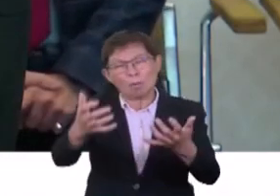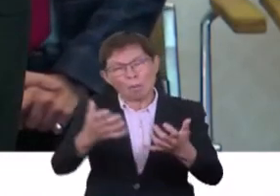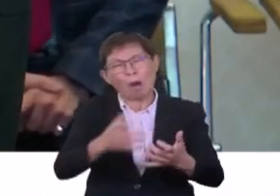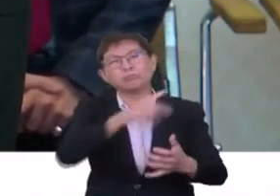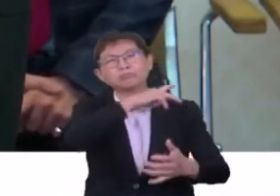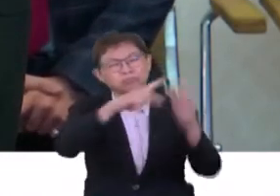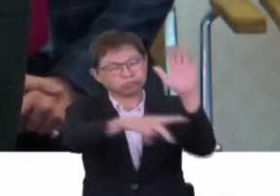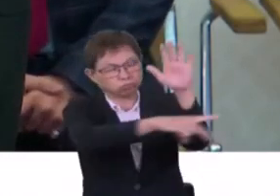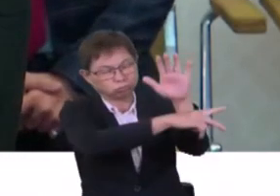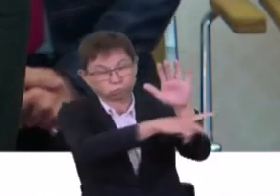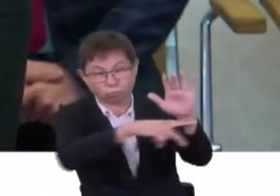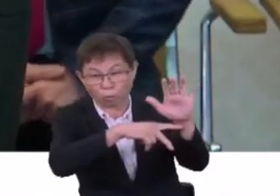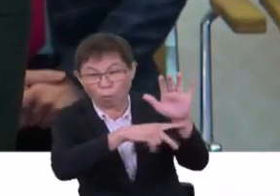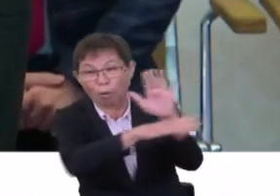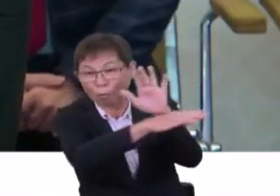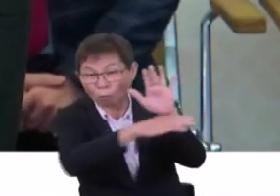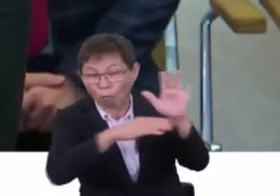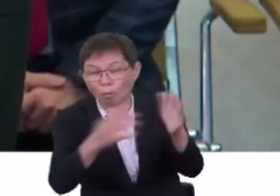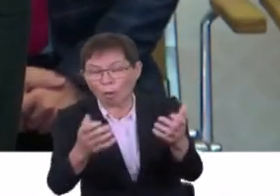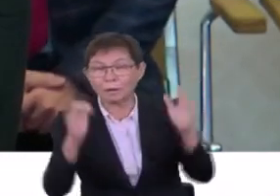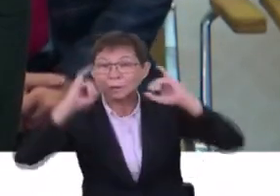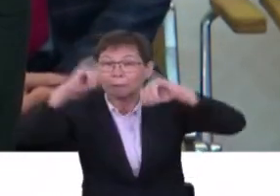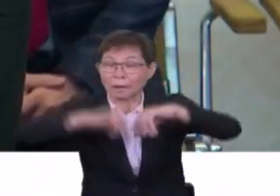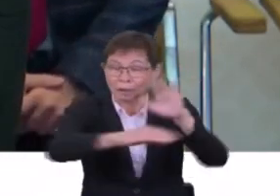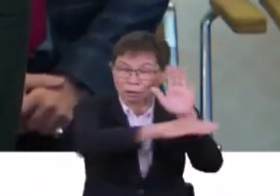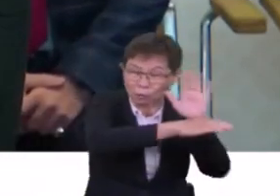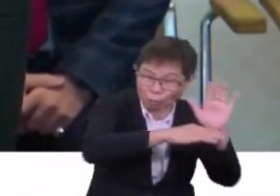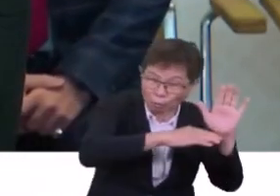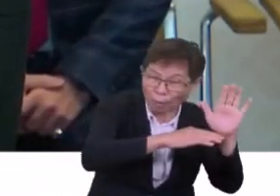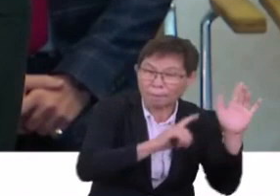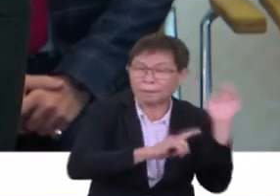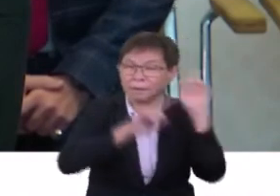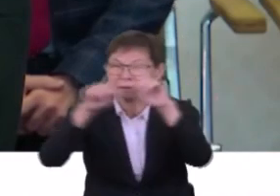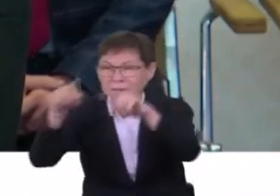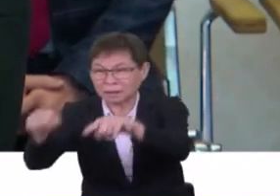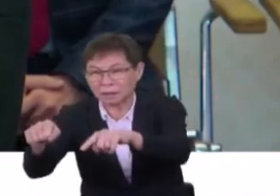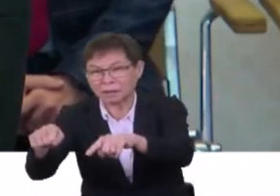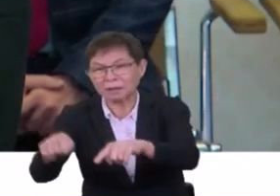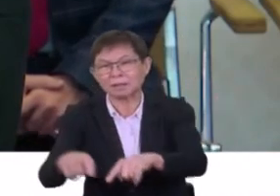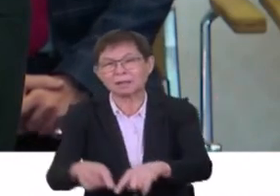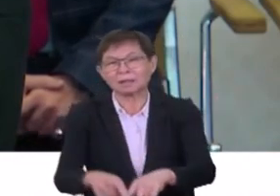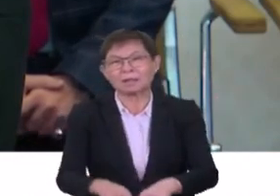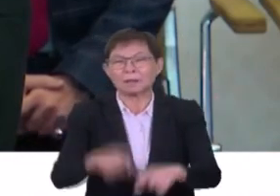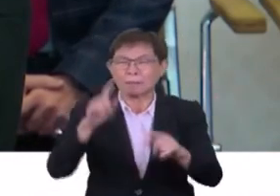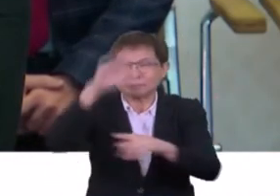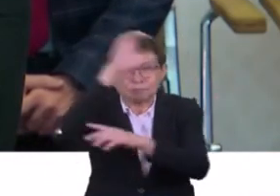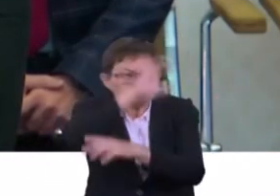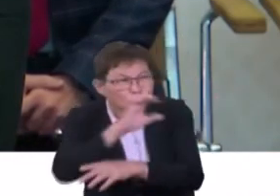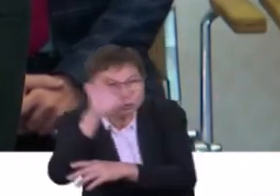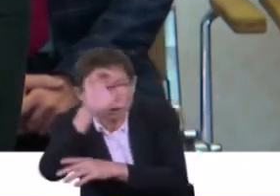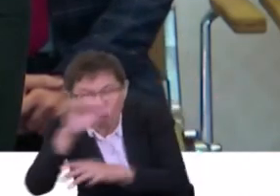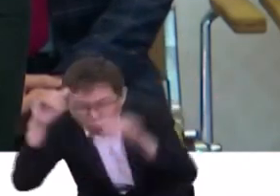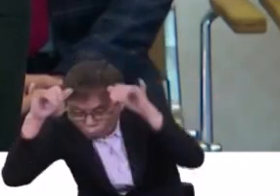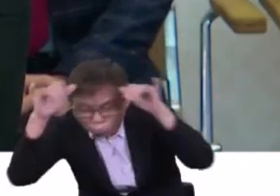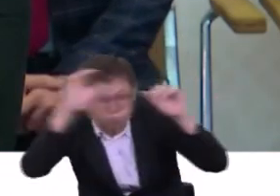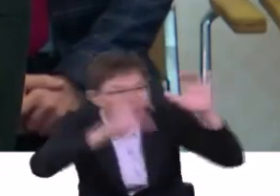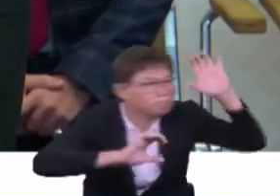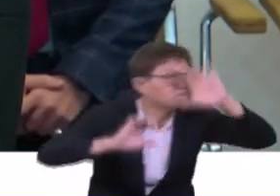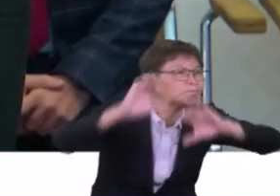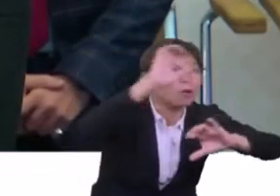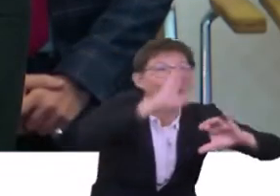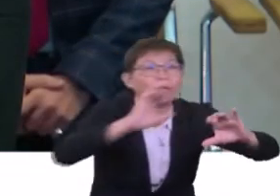menilai bahwa membuat ibadah korban terpaksa hadir dan sebagainya yang dan yang kedua itu masih mencari lembunya